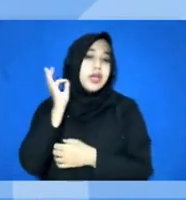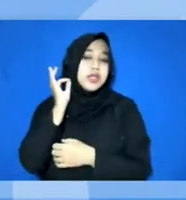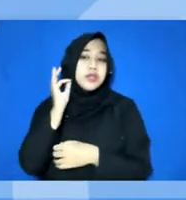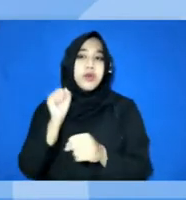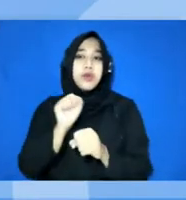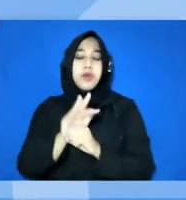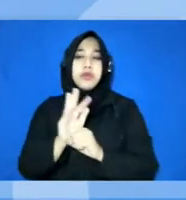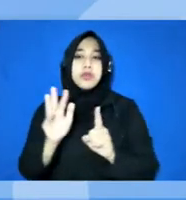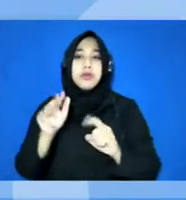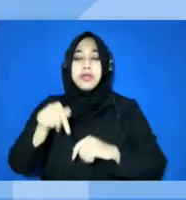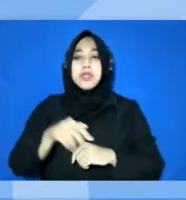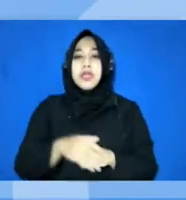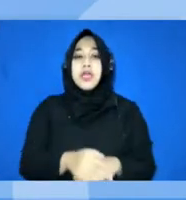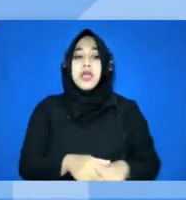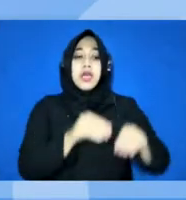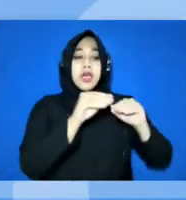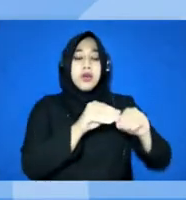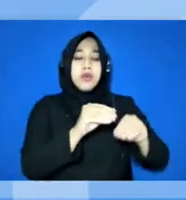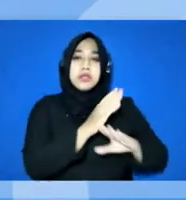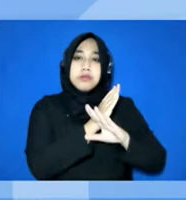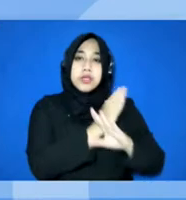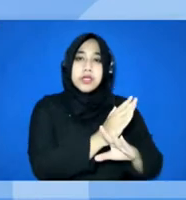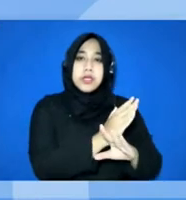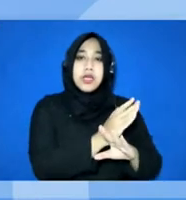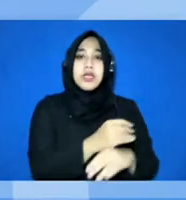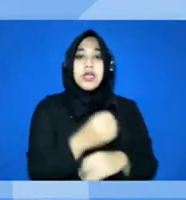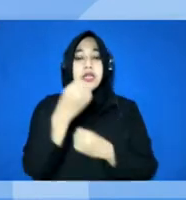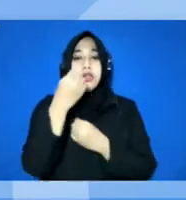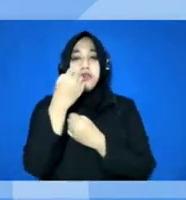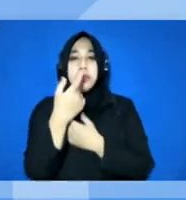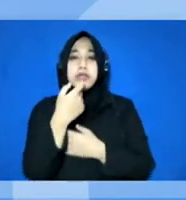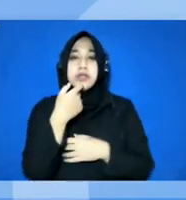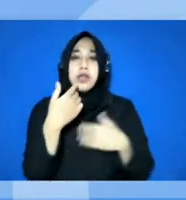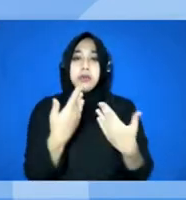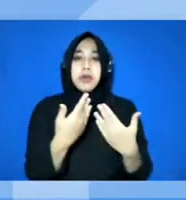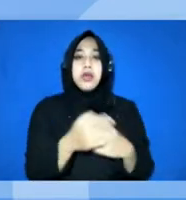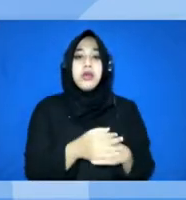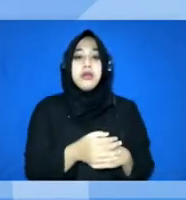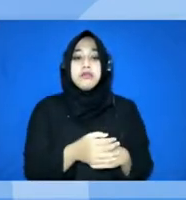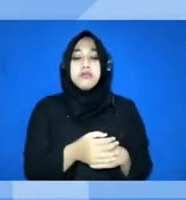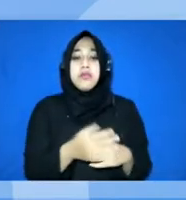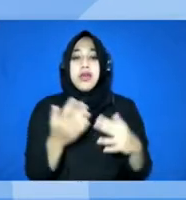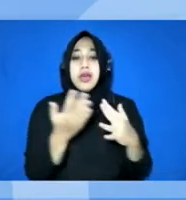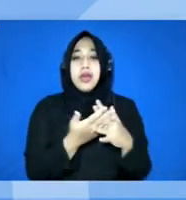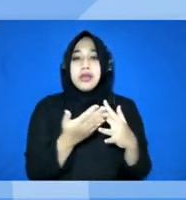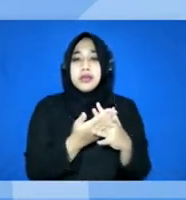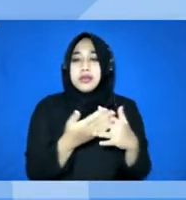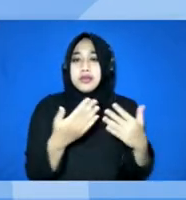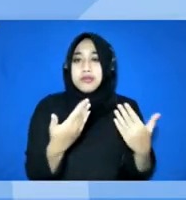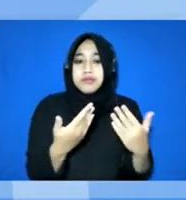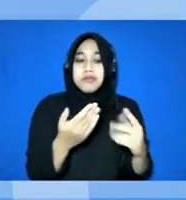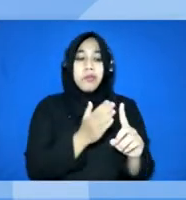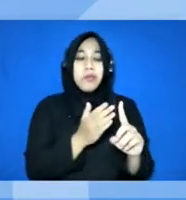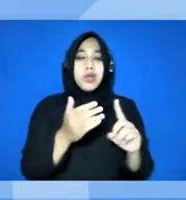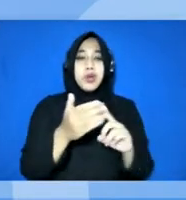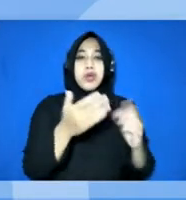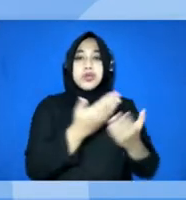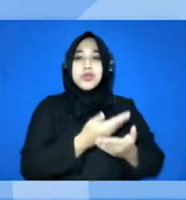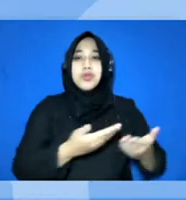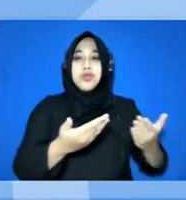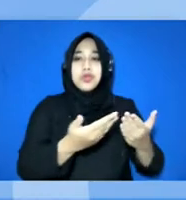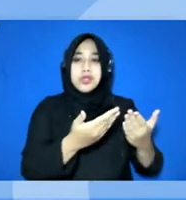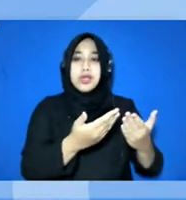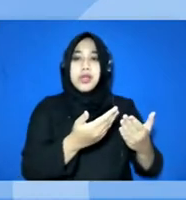COVID-19, edukasi pencegahan, serta informasi bahkan menjembatani akses pada perlindungan sosial di masa